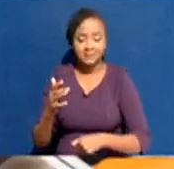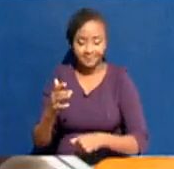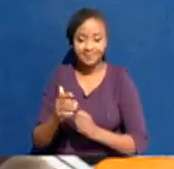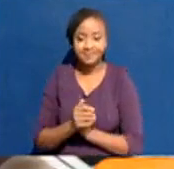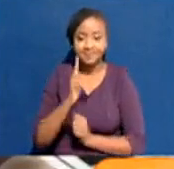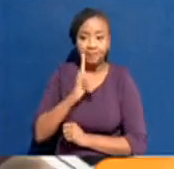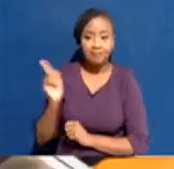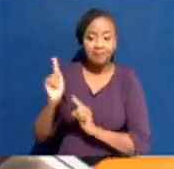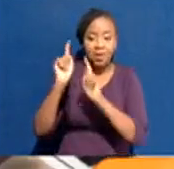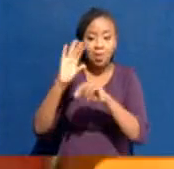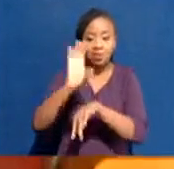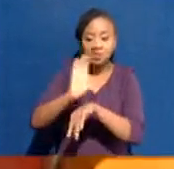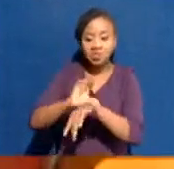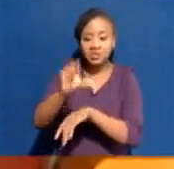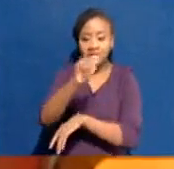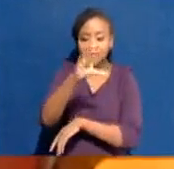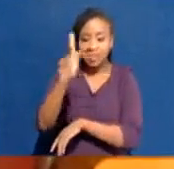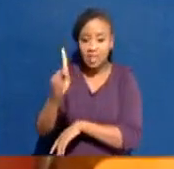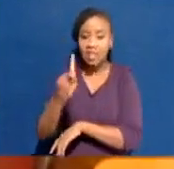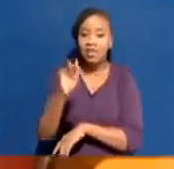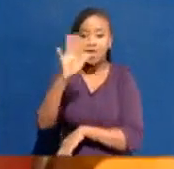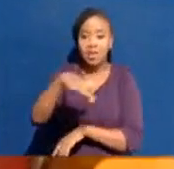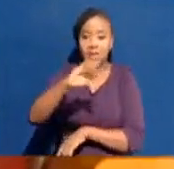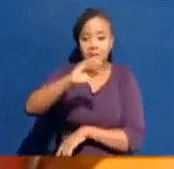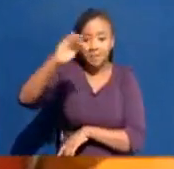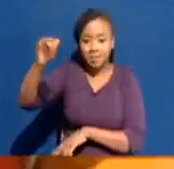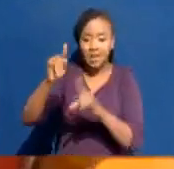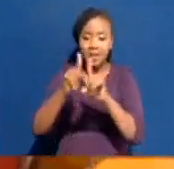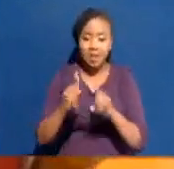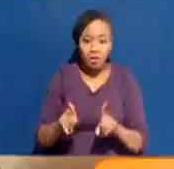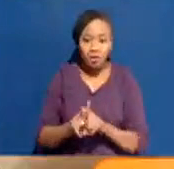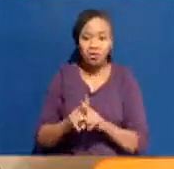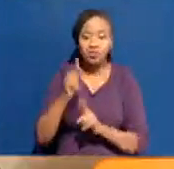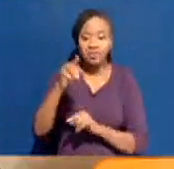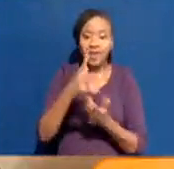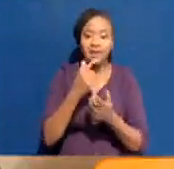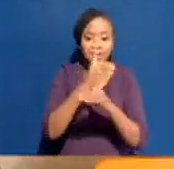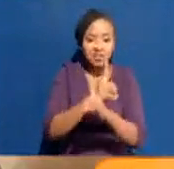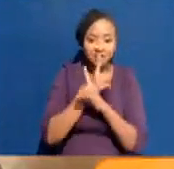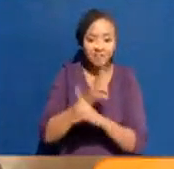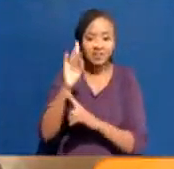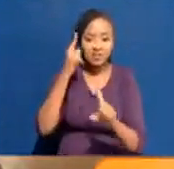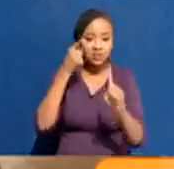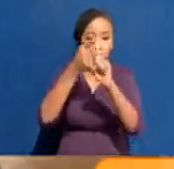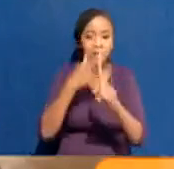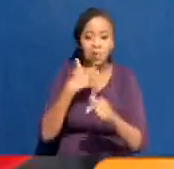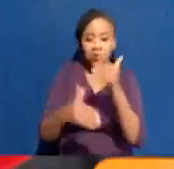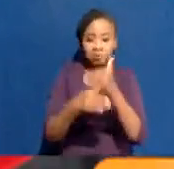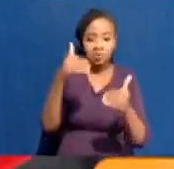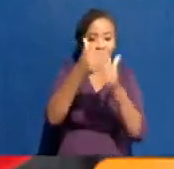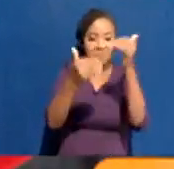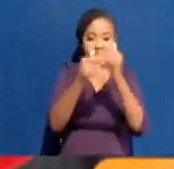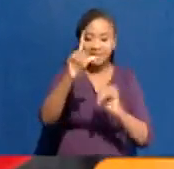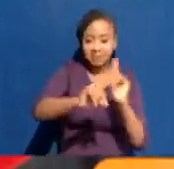kanisa la Kianglikana la Milimani Christ Church, eneo bunge la Lurambi, pia alitetea azimio lake kujenga nyumba za nafuu.